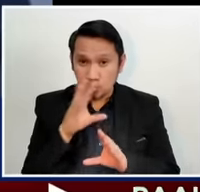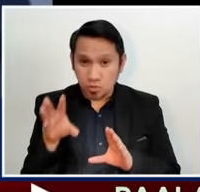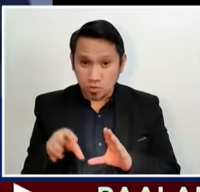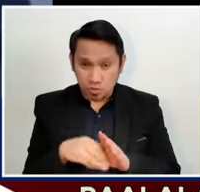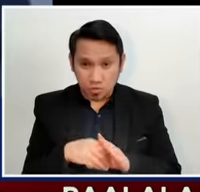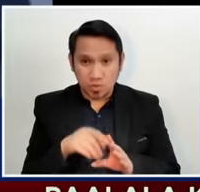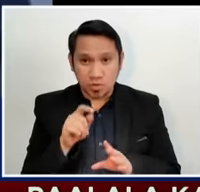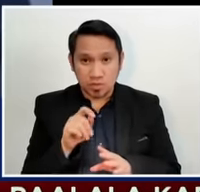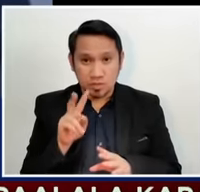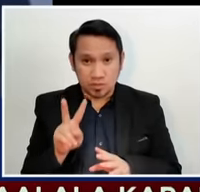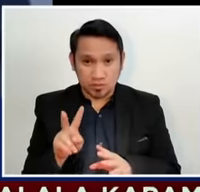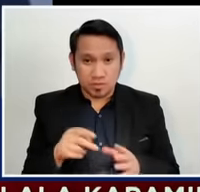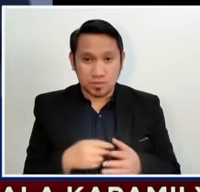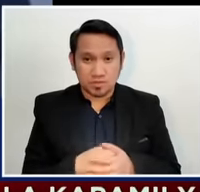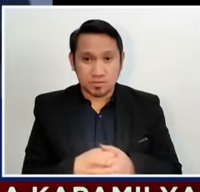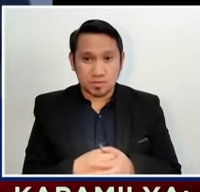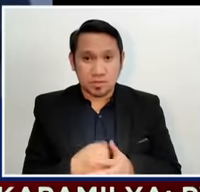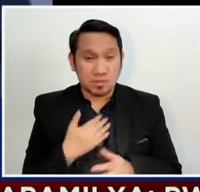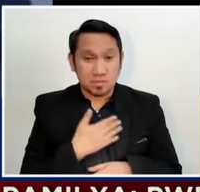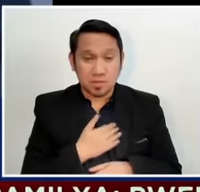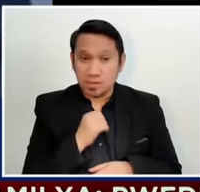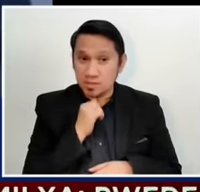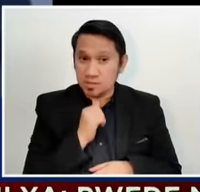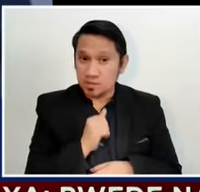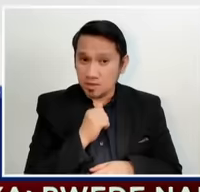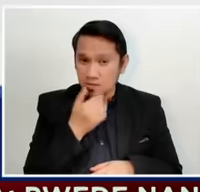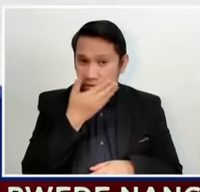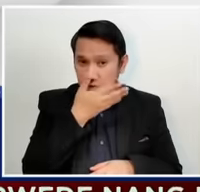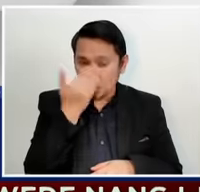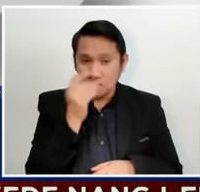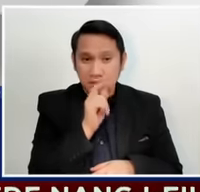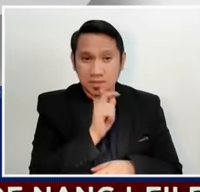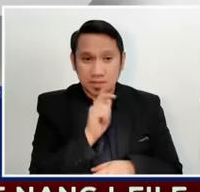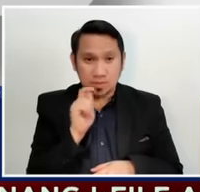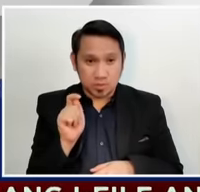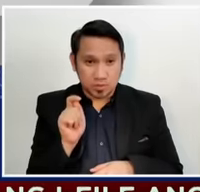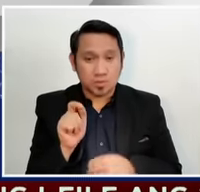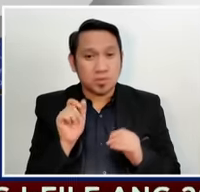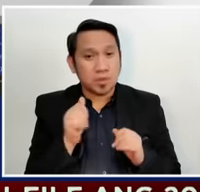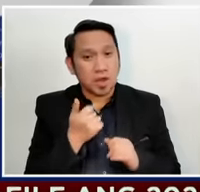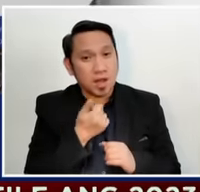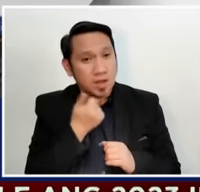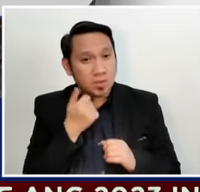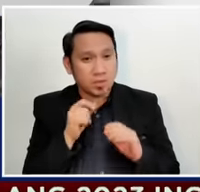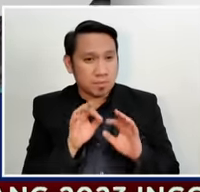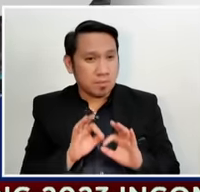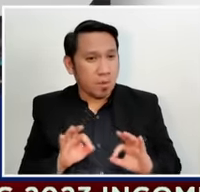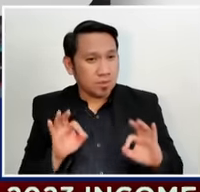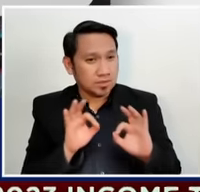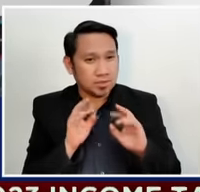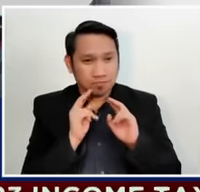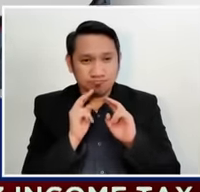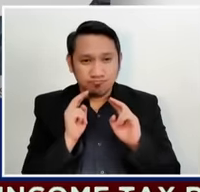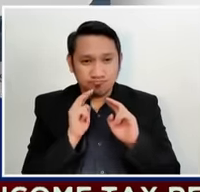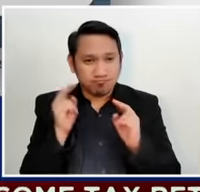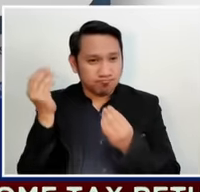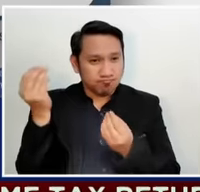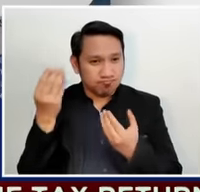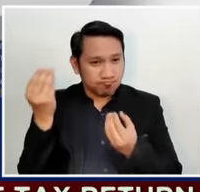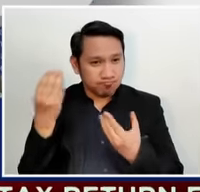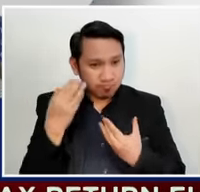TV Patrol. Huwag rin kalimutang i-follow ang ating TikTok account para sa iba pang mahalagang balita at impormasyon.